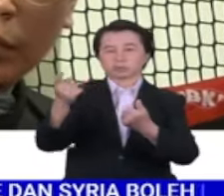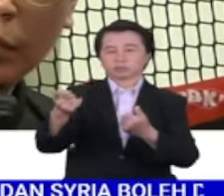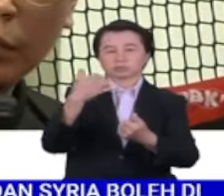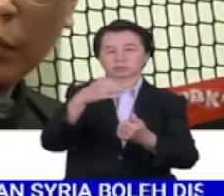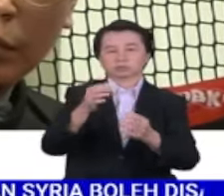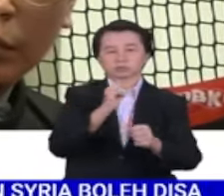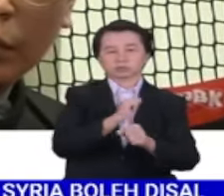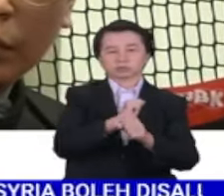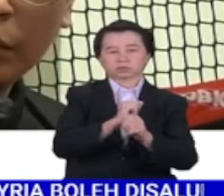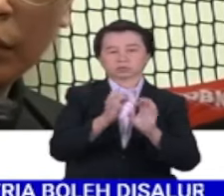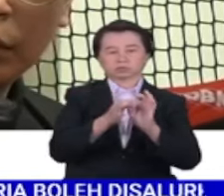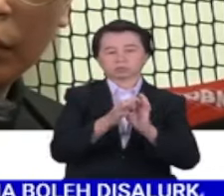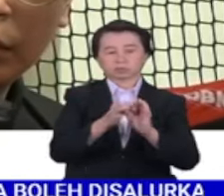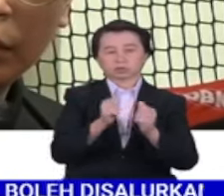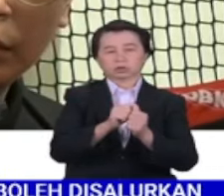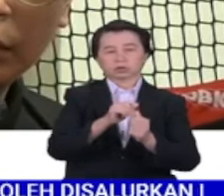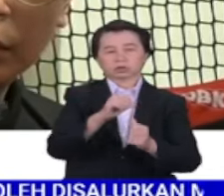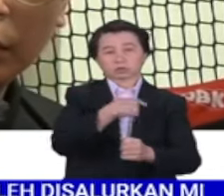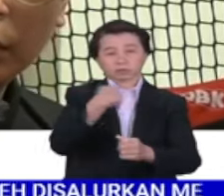langsung